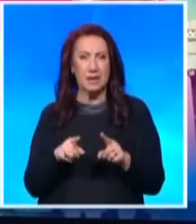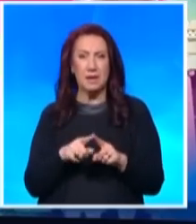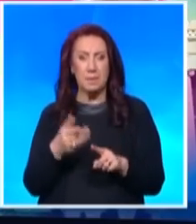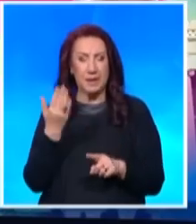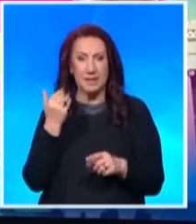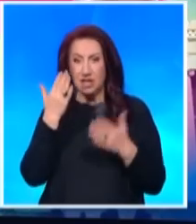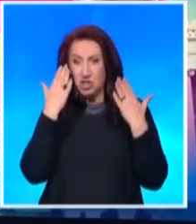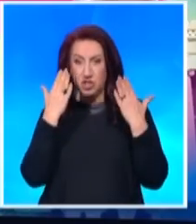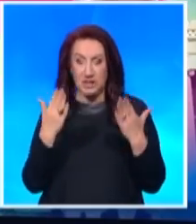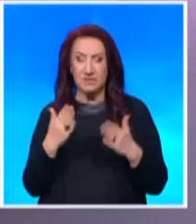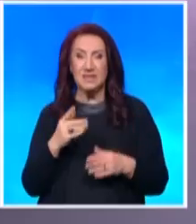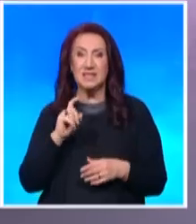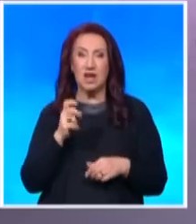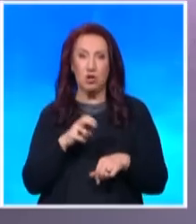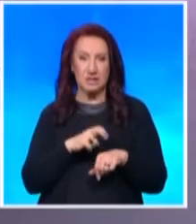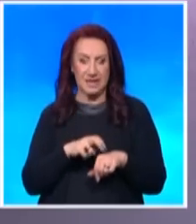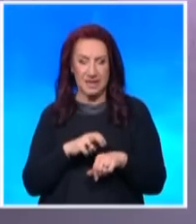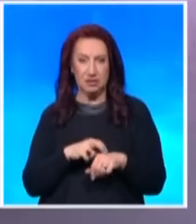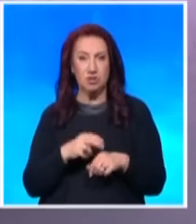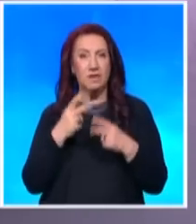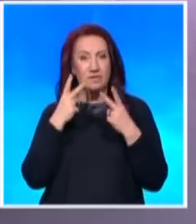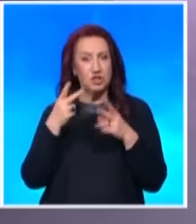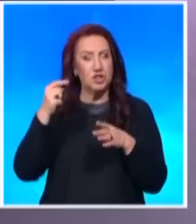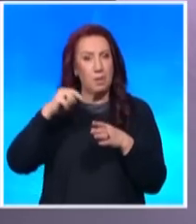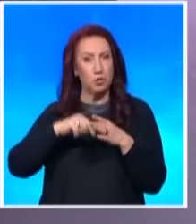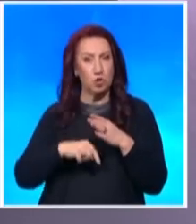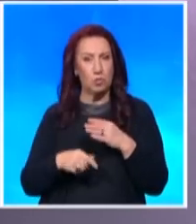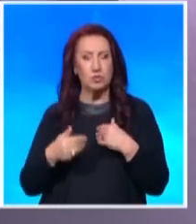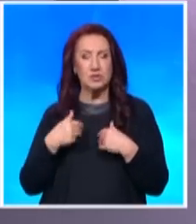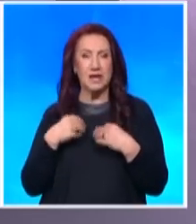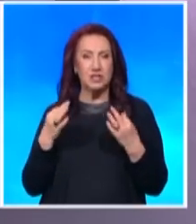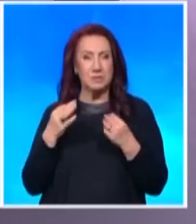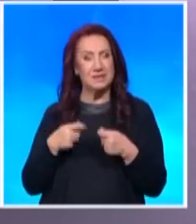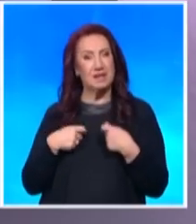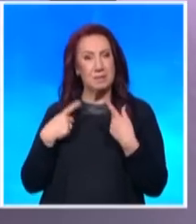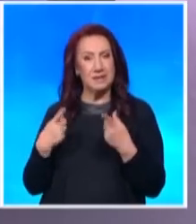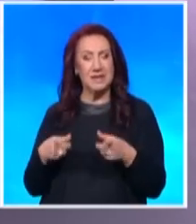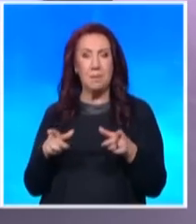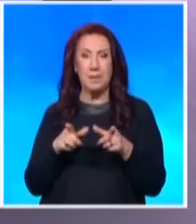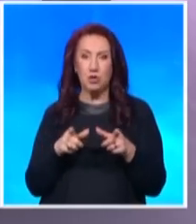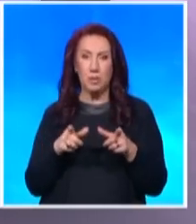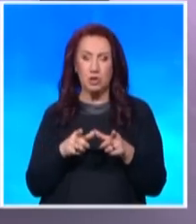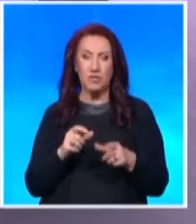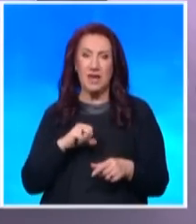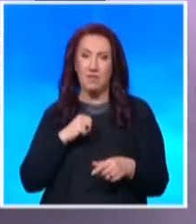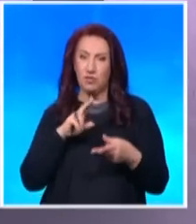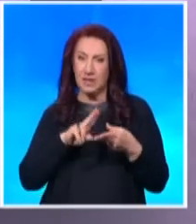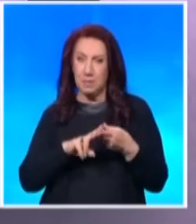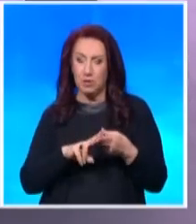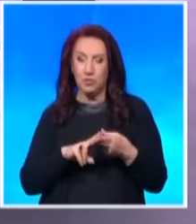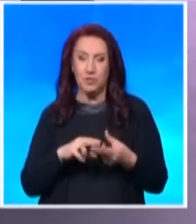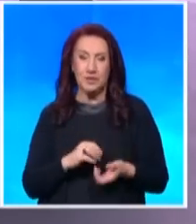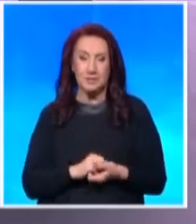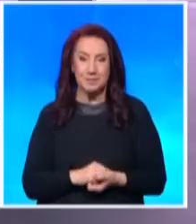Делчев. Оттам предават специалните ни пратеници Митю Маринов и оператора Явро Владимиров. Добър вечер, колеги!